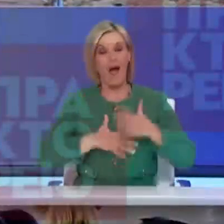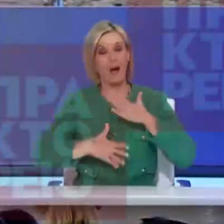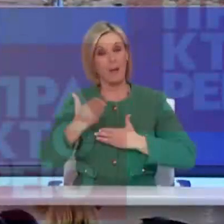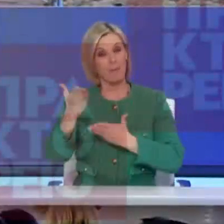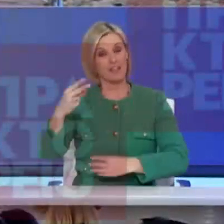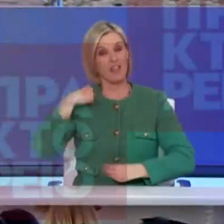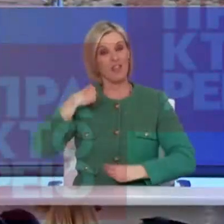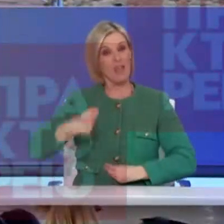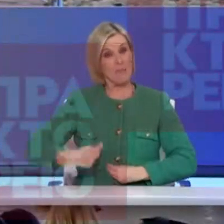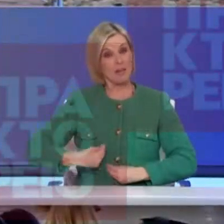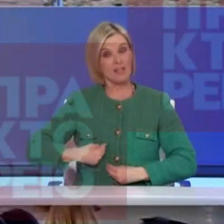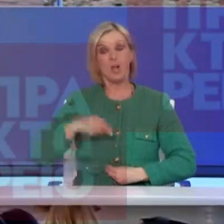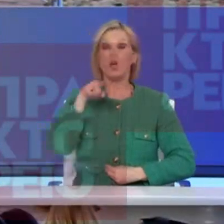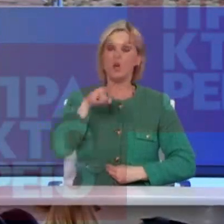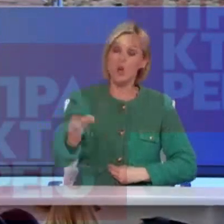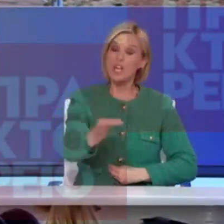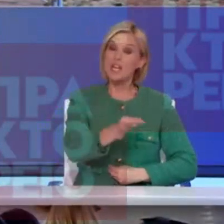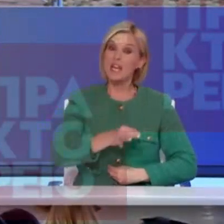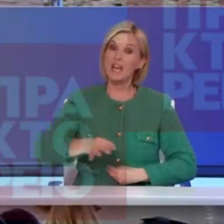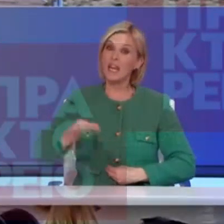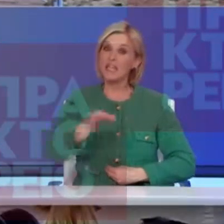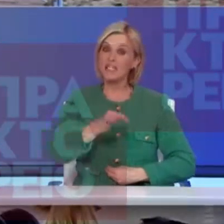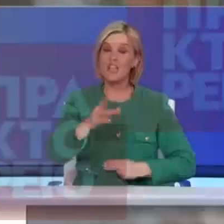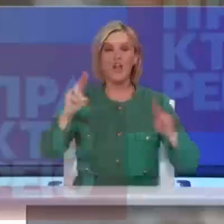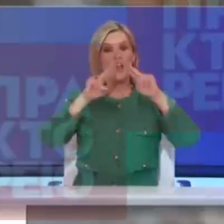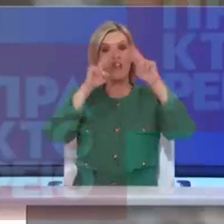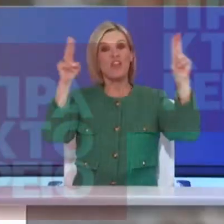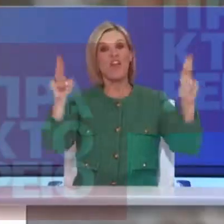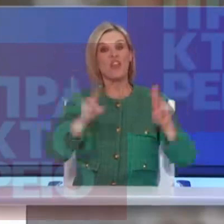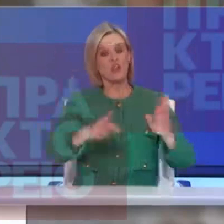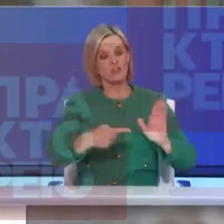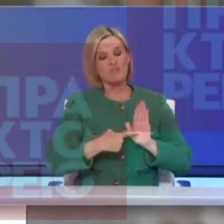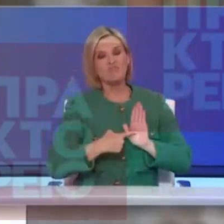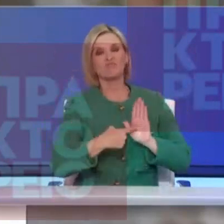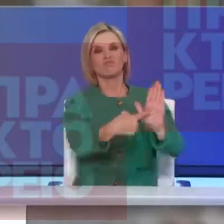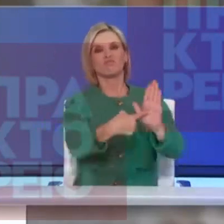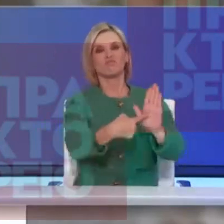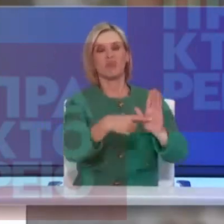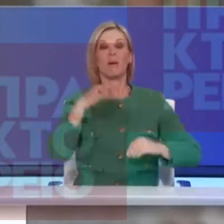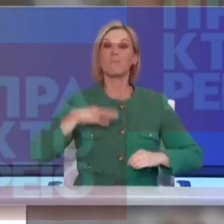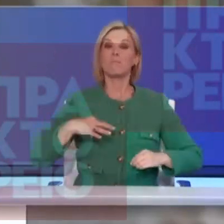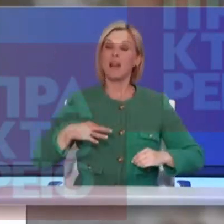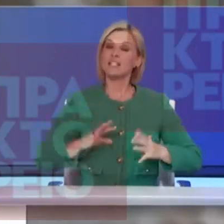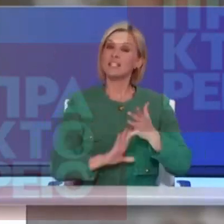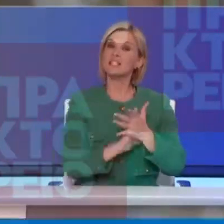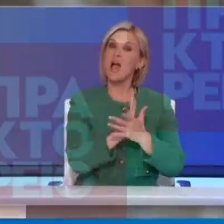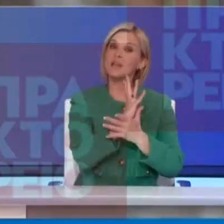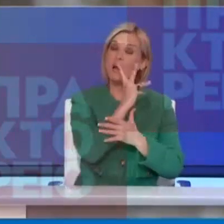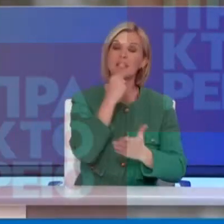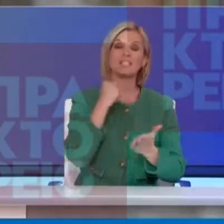τη χάλκη και διεθνές υπόδειγμα πράσινης ανάπτυξης αλλά και κυκλικής